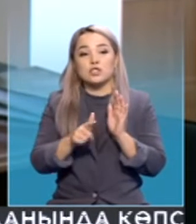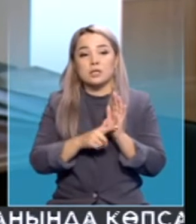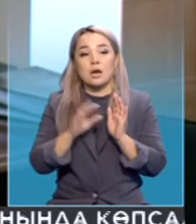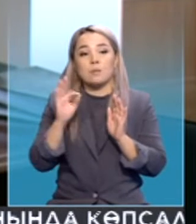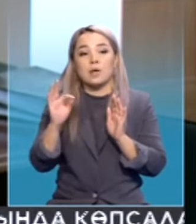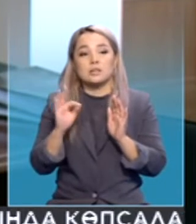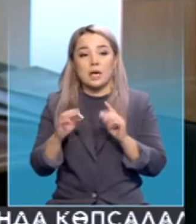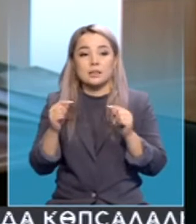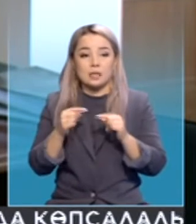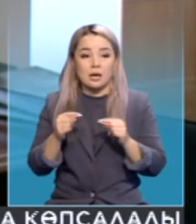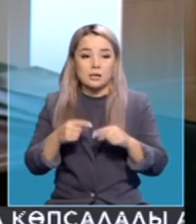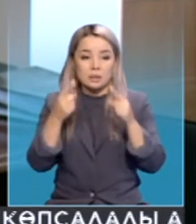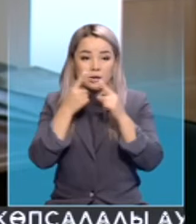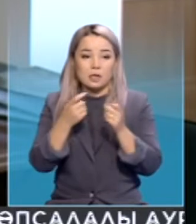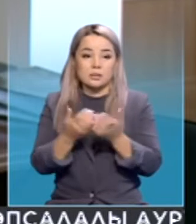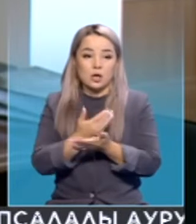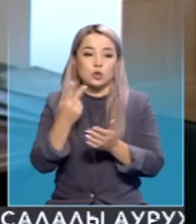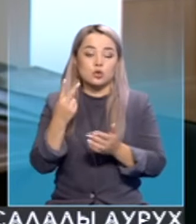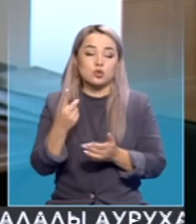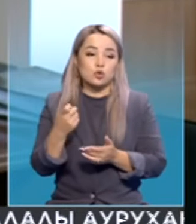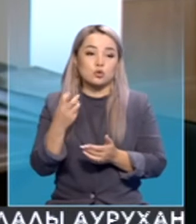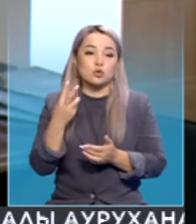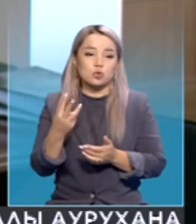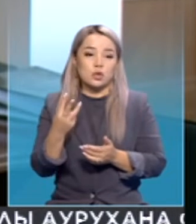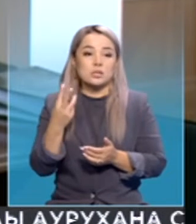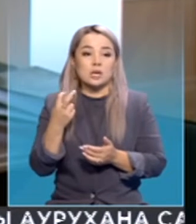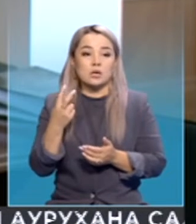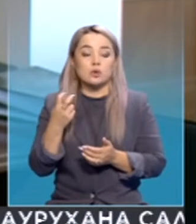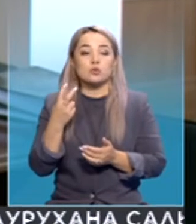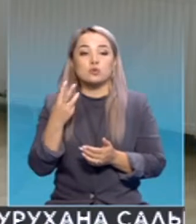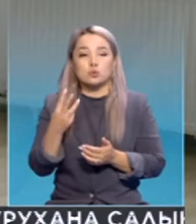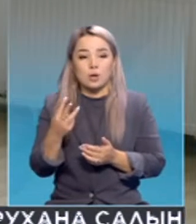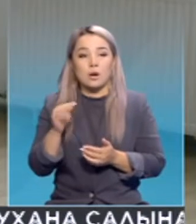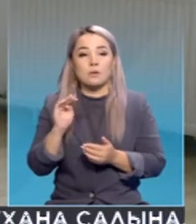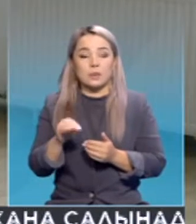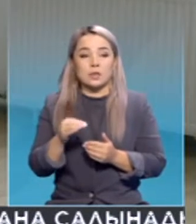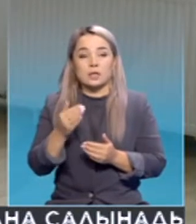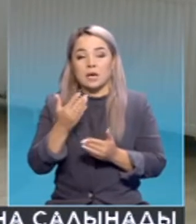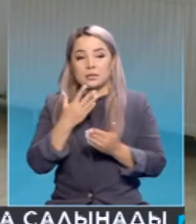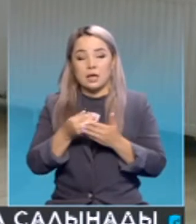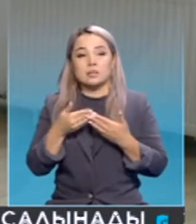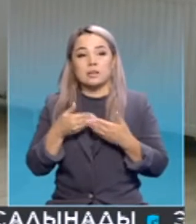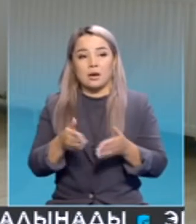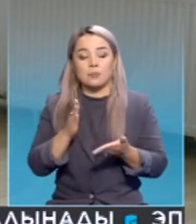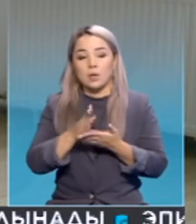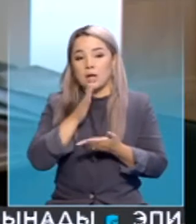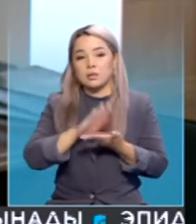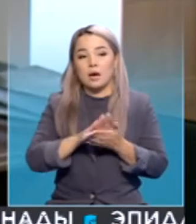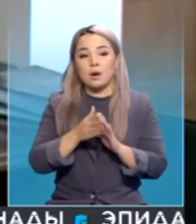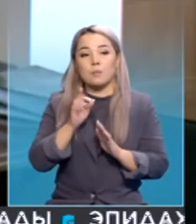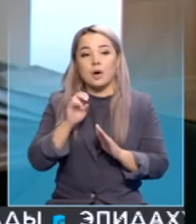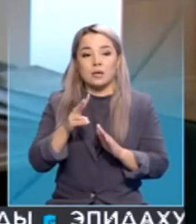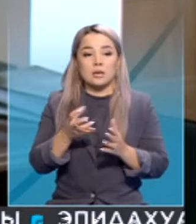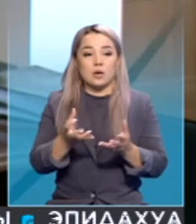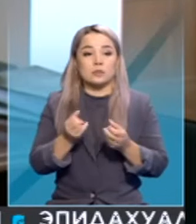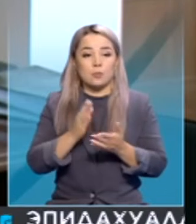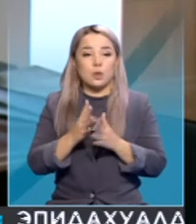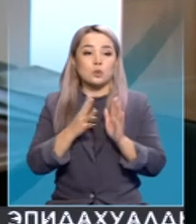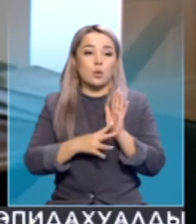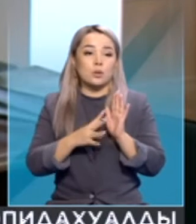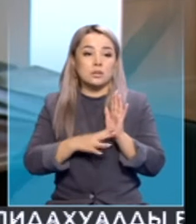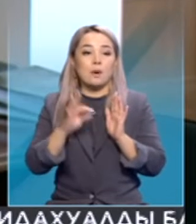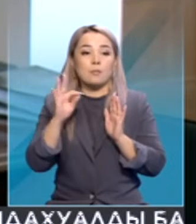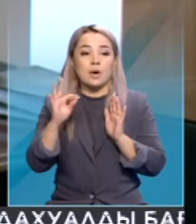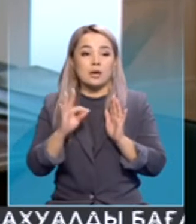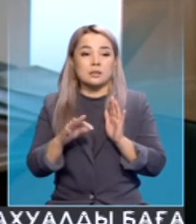67% нақты айтар болсақ 103203 талапкер шекті балдан өткен болатын. Осы шекті балды өткендердің